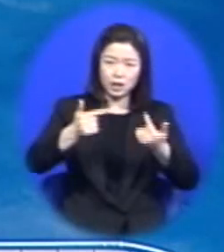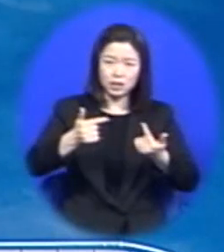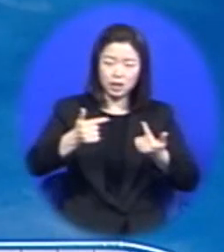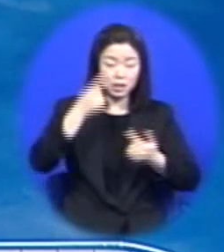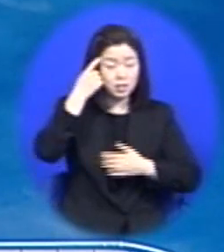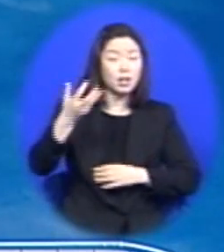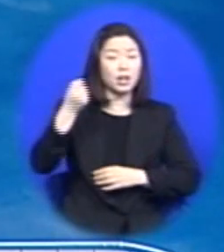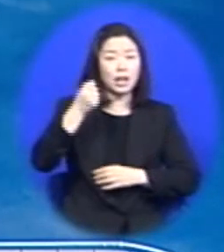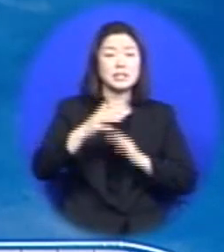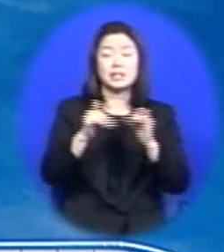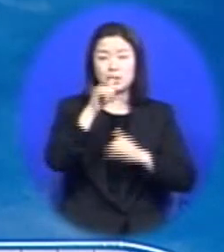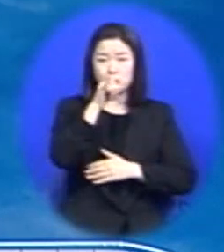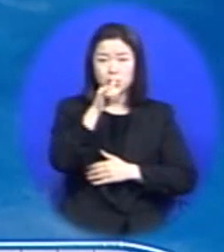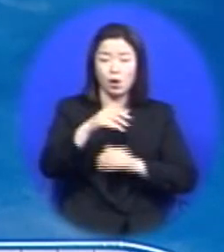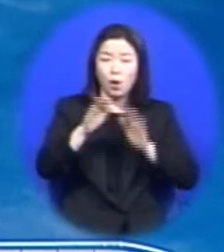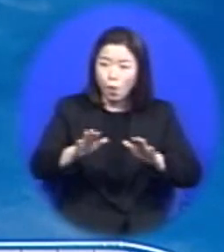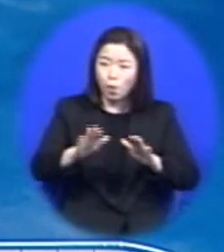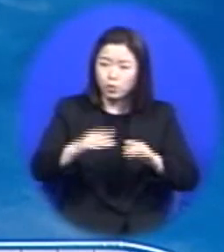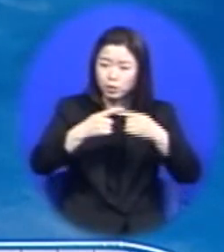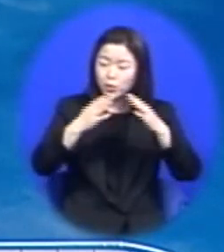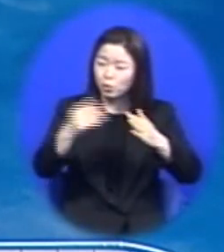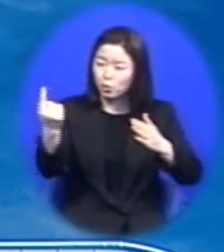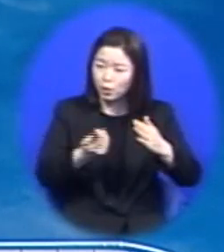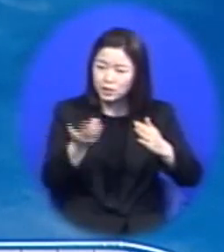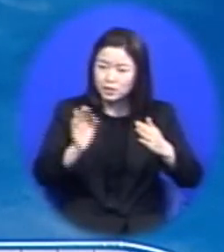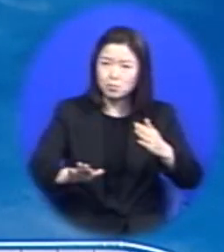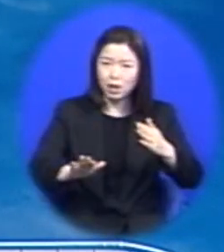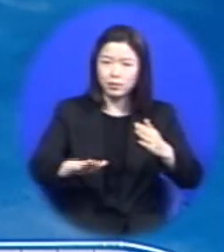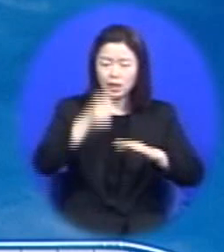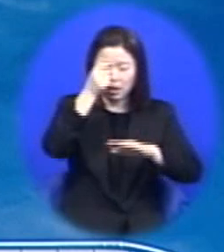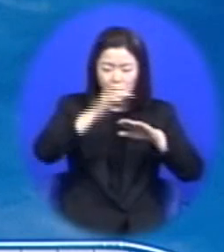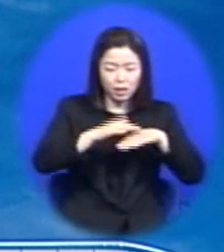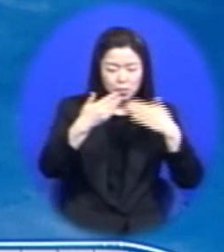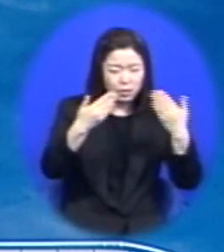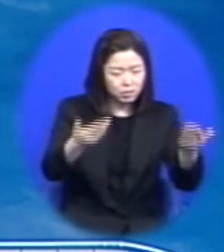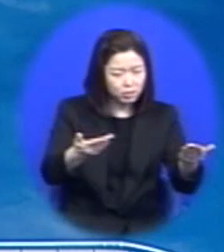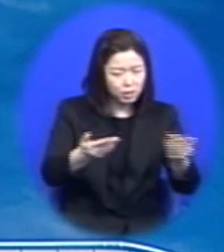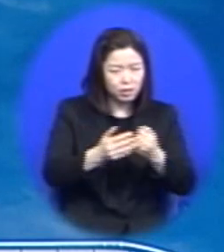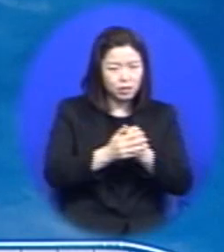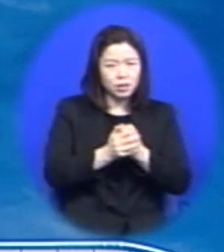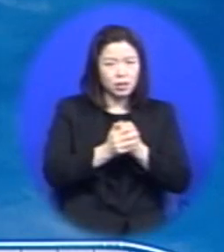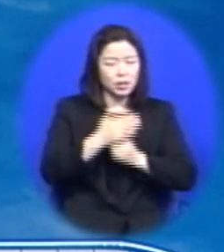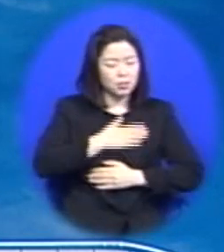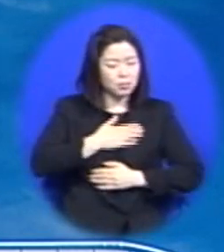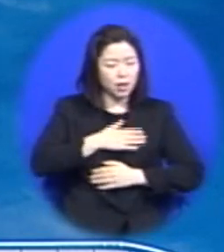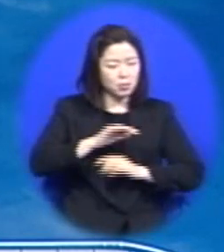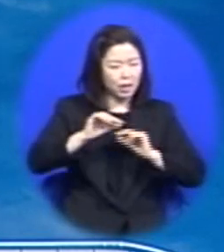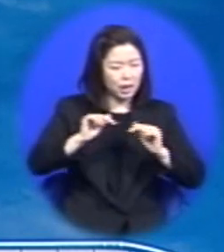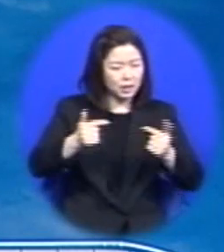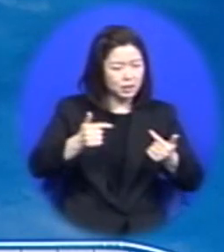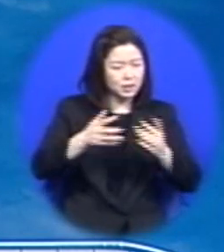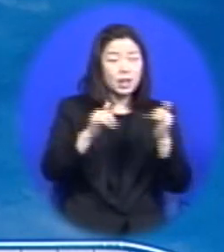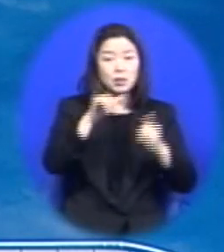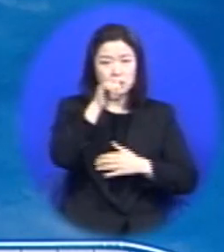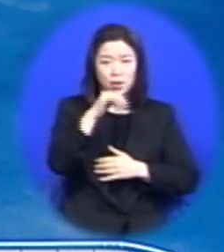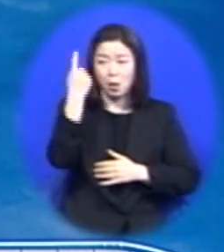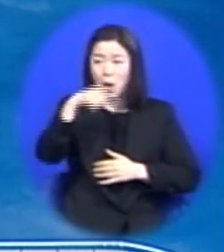오셨지만 예배드릴 기분이 도무지 아니신 분 있으실 거예요. 인상 쓰는 거 보면 알아요. 예배드릴 기분이